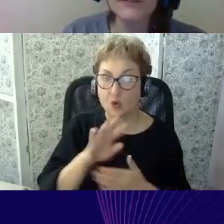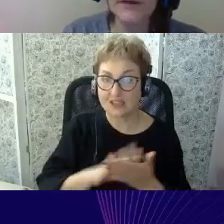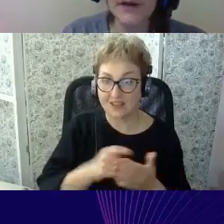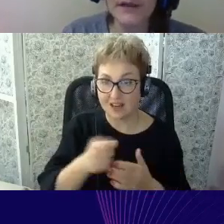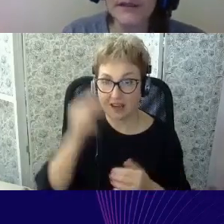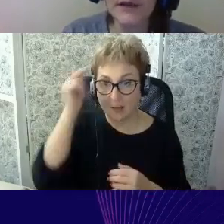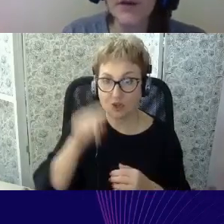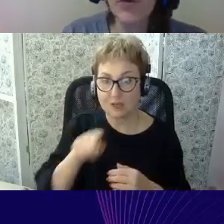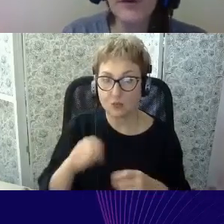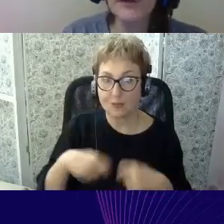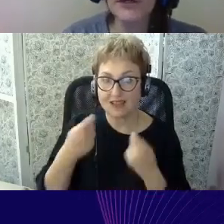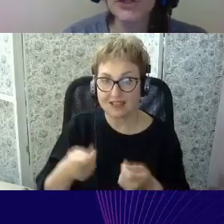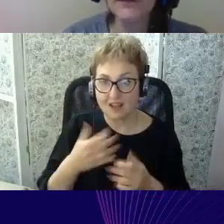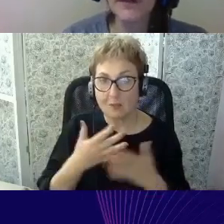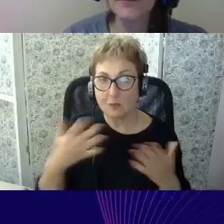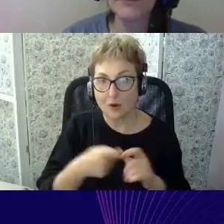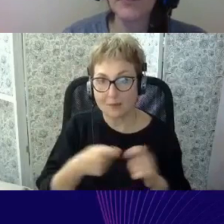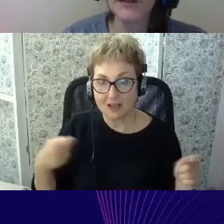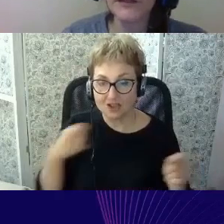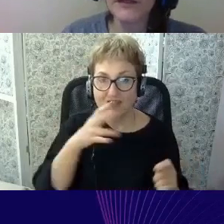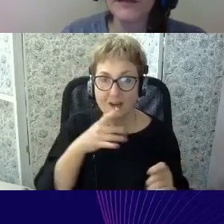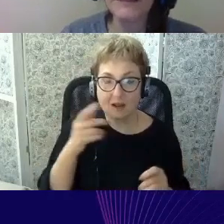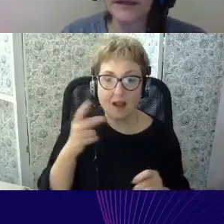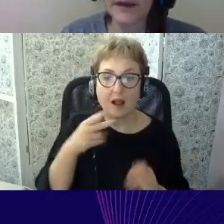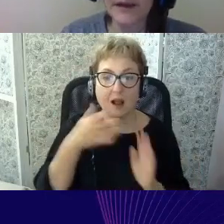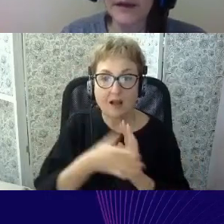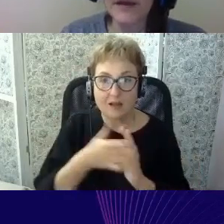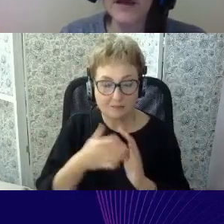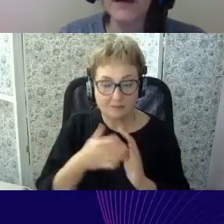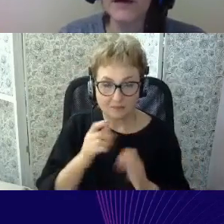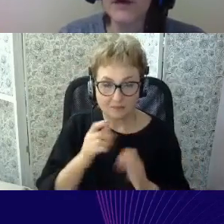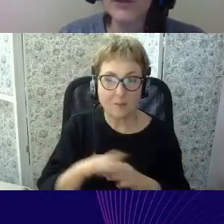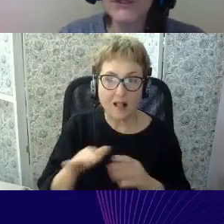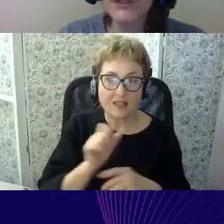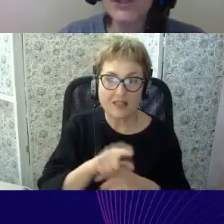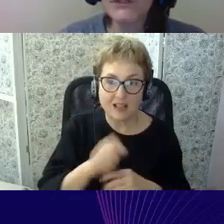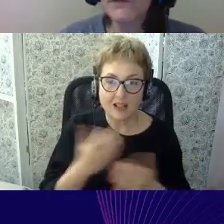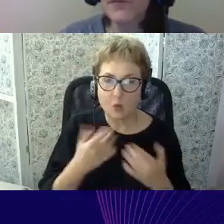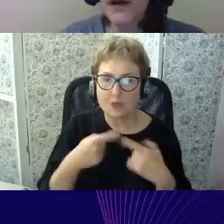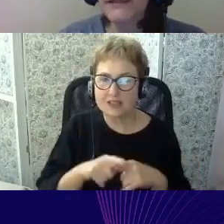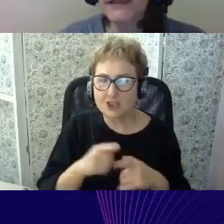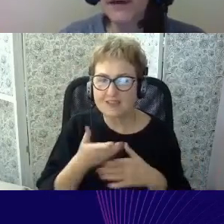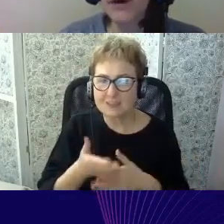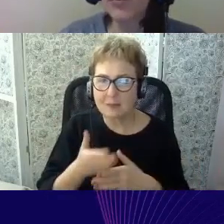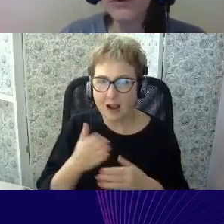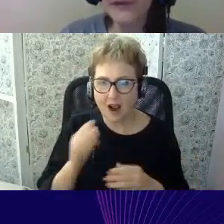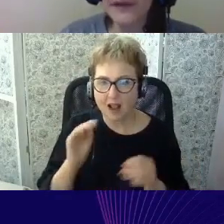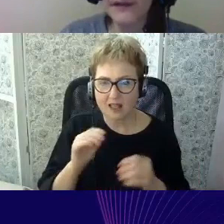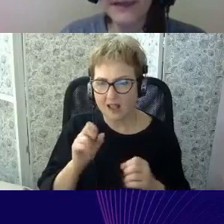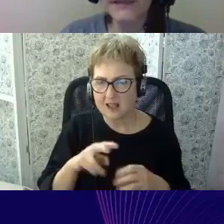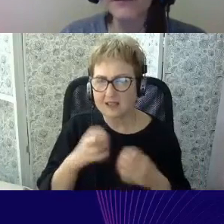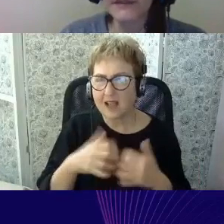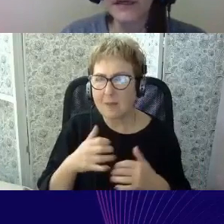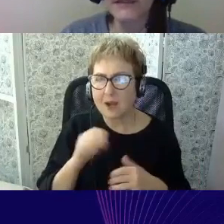ему предоставляется более продолжительное время для выполнения задания, какое-то техническое вспомогательное